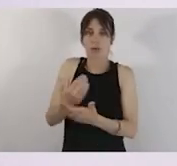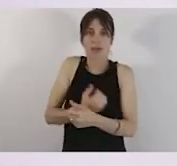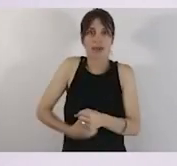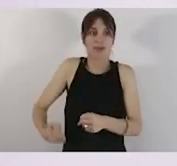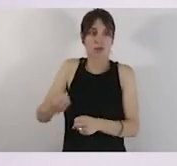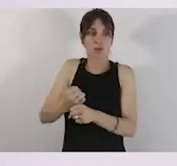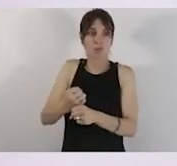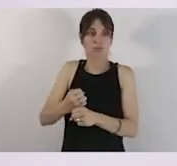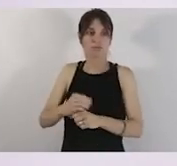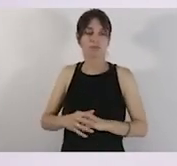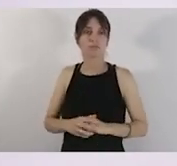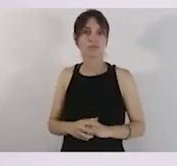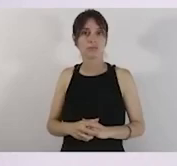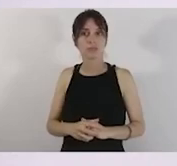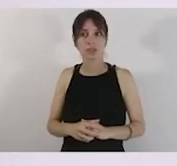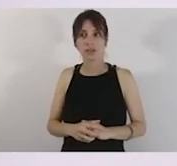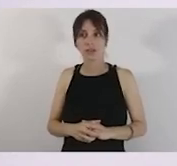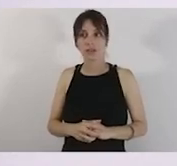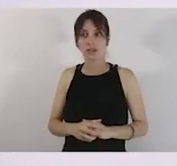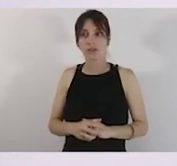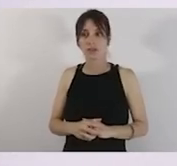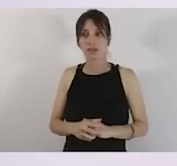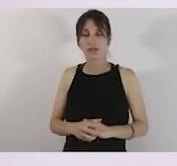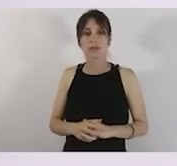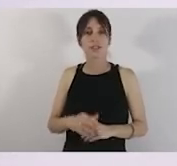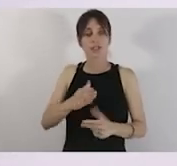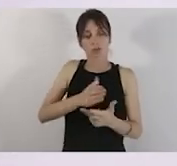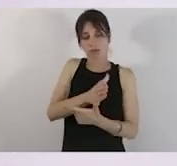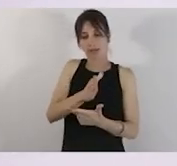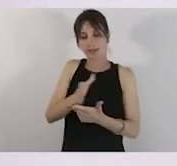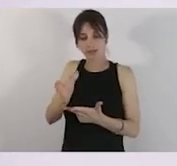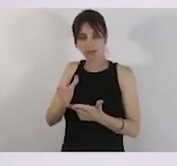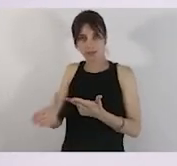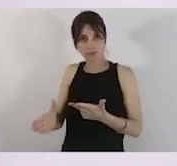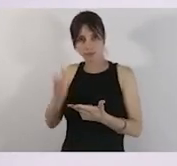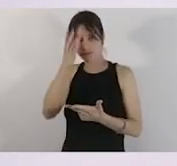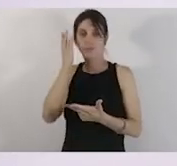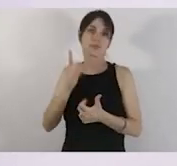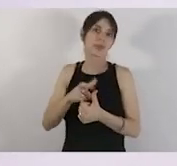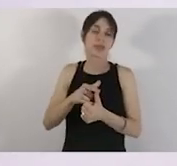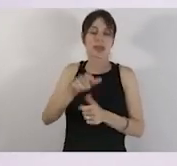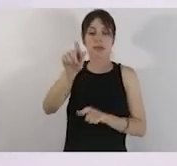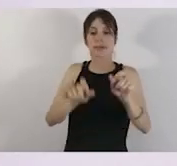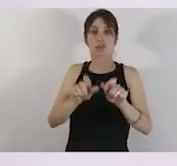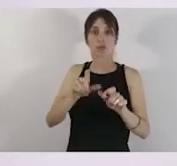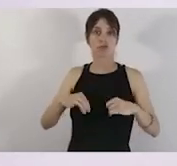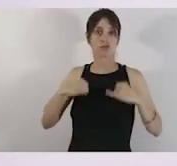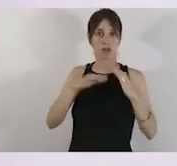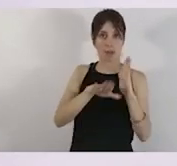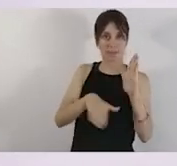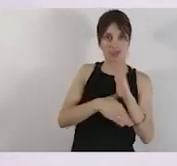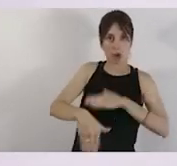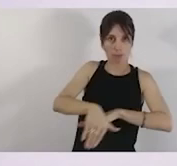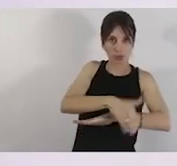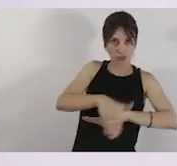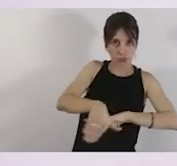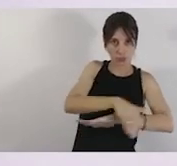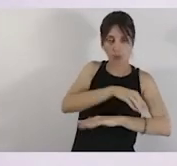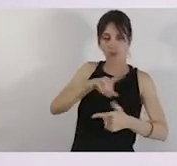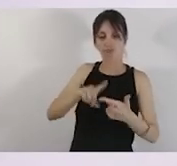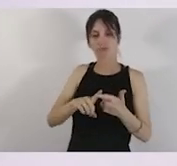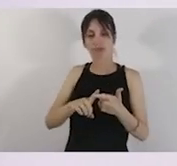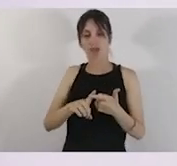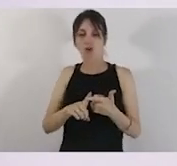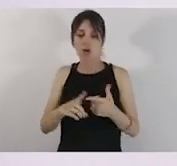et elle travaille sur trois axes. La prostitution des mineurs, le décrochage scolaire